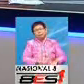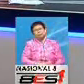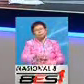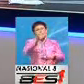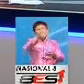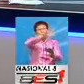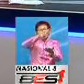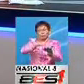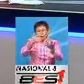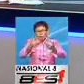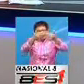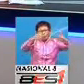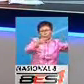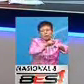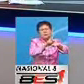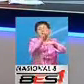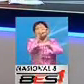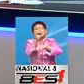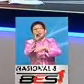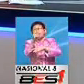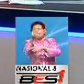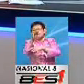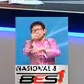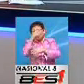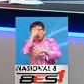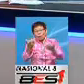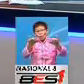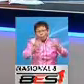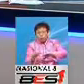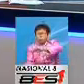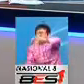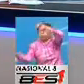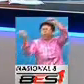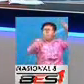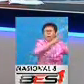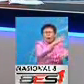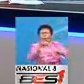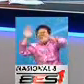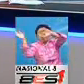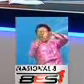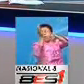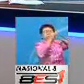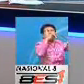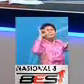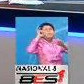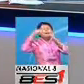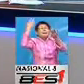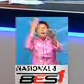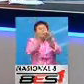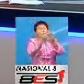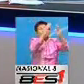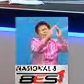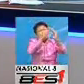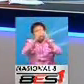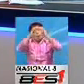Tiga pusat pemindahan kini dibuka di Kemaman, Terengganu berikutan kejadian fenomena ombak besar dan angin kencang di daerah itu semalam hingga merosakkan